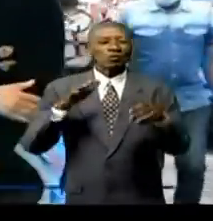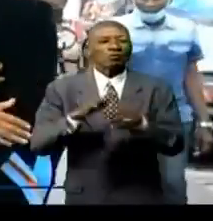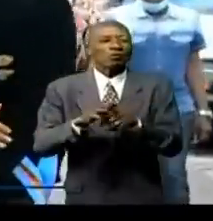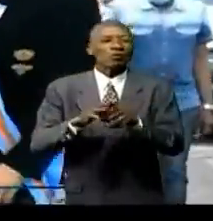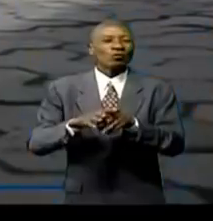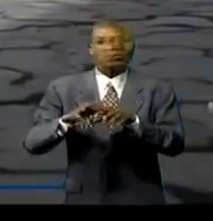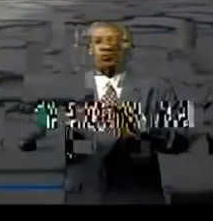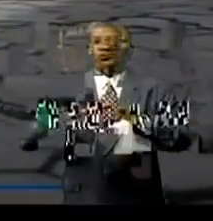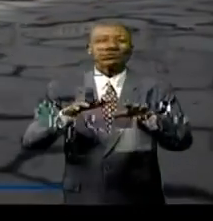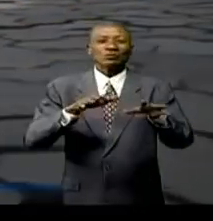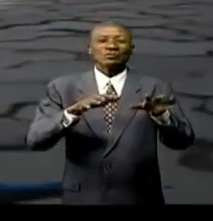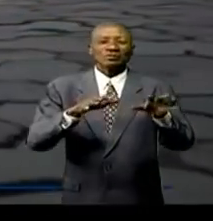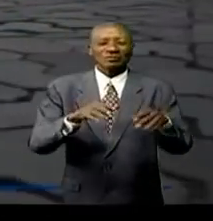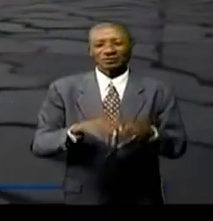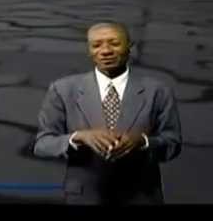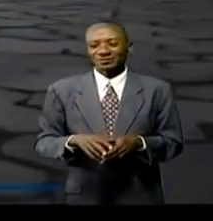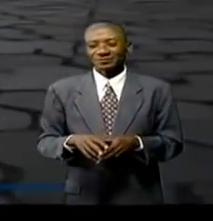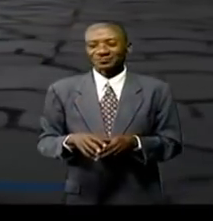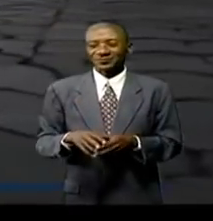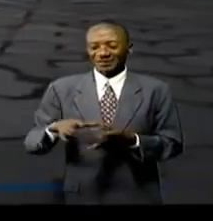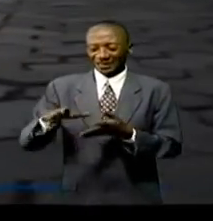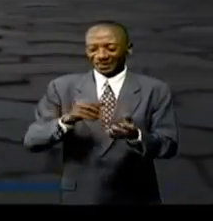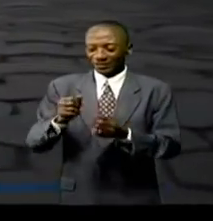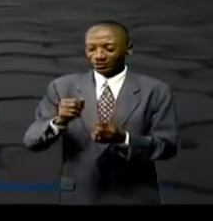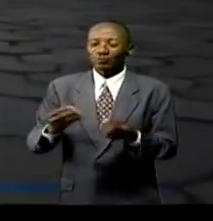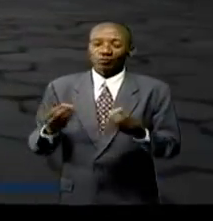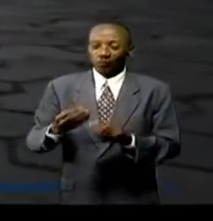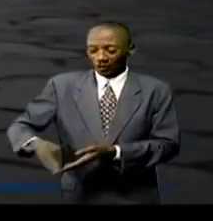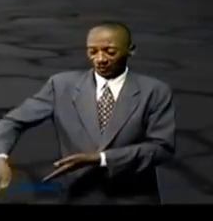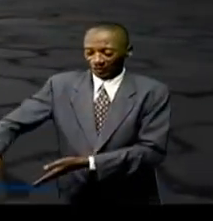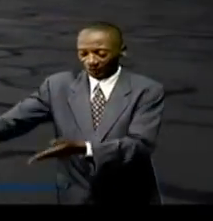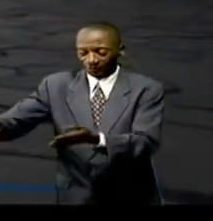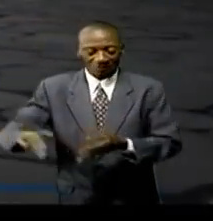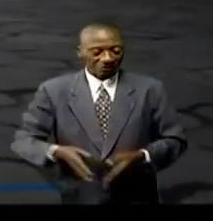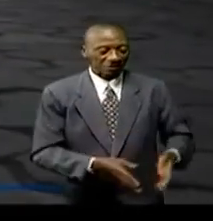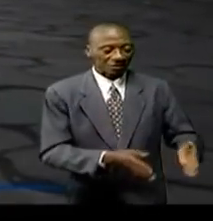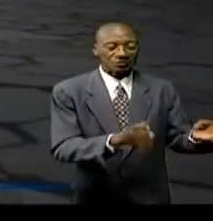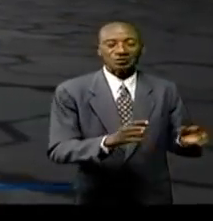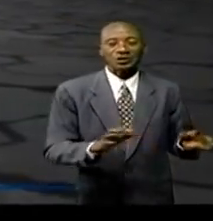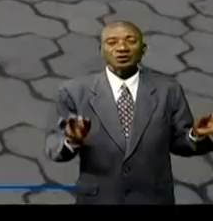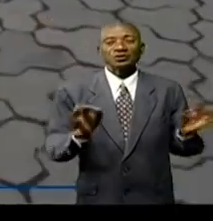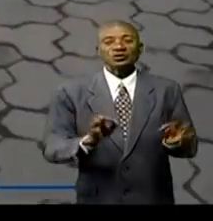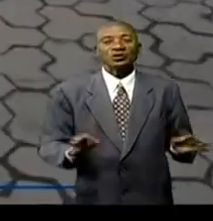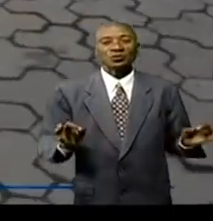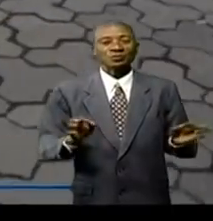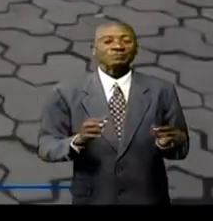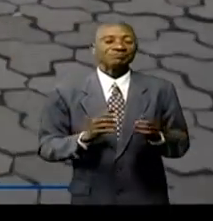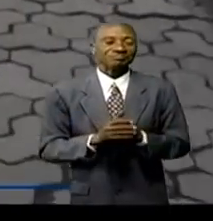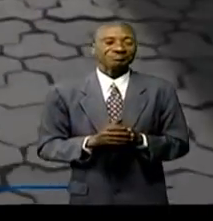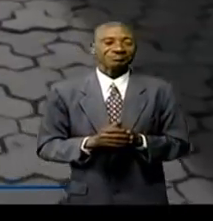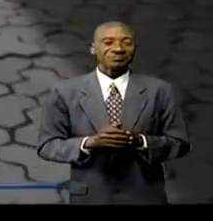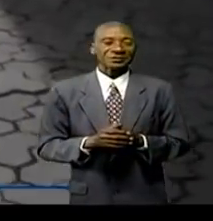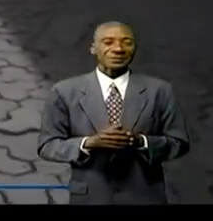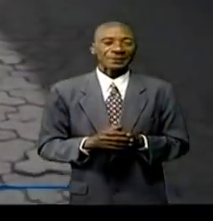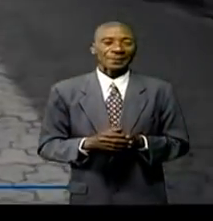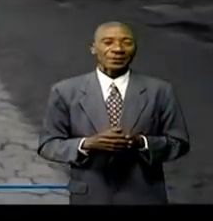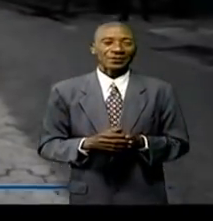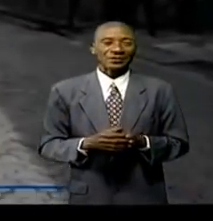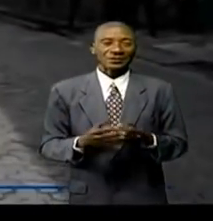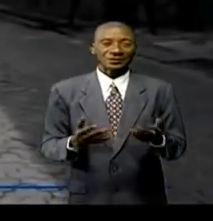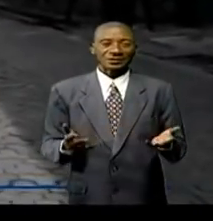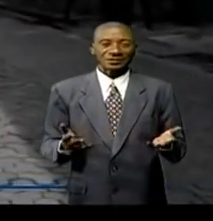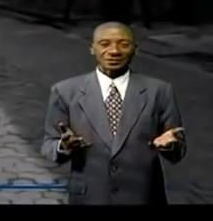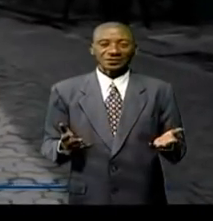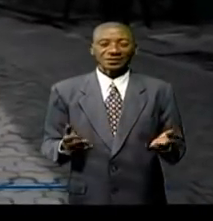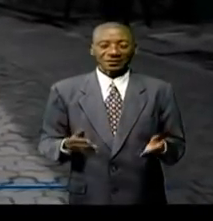quasi-absence des caniveaux d'évacuation d'eau, la route Mangé, devenue célèbre car elle longe la morgue de l'hôpital Mabanga et de